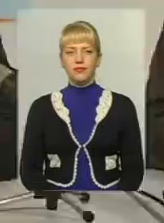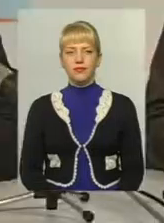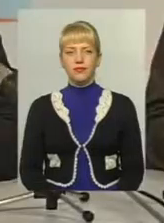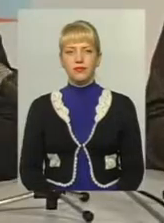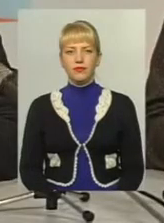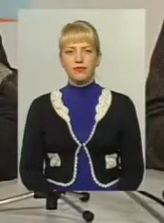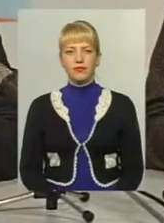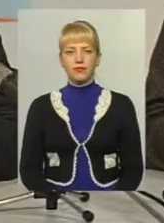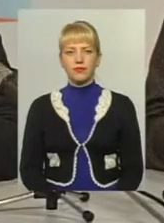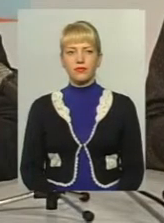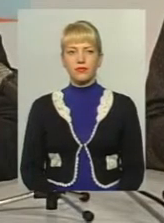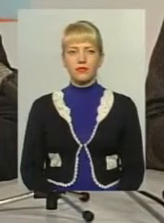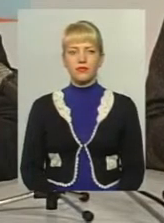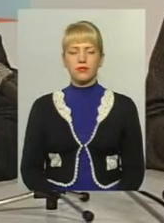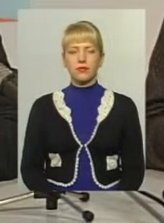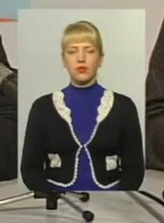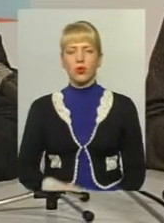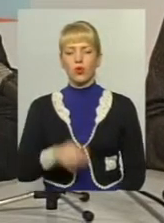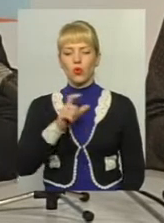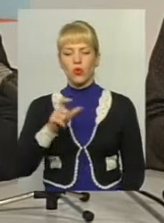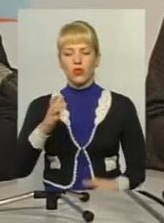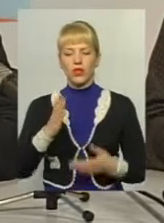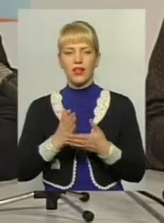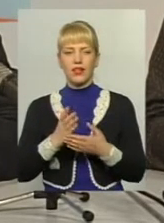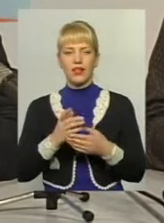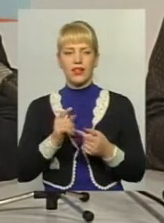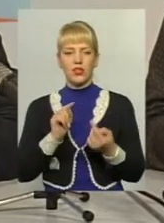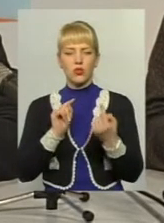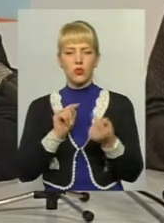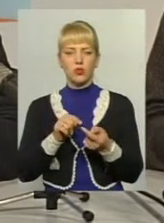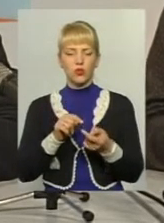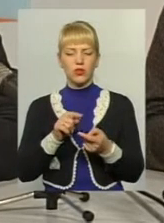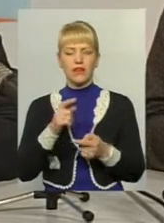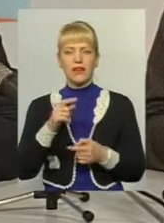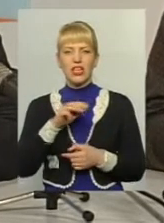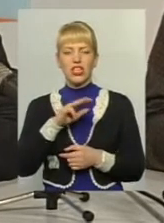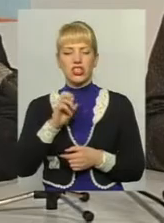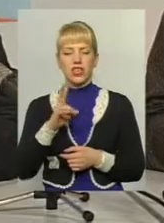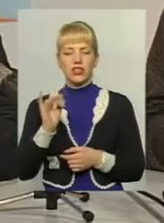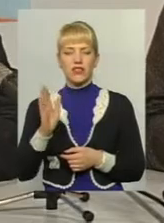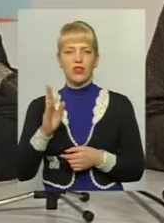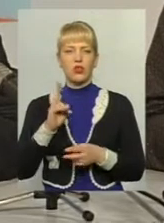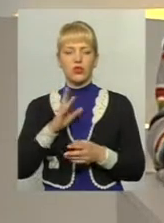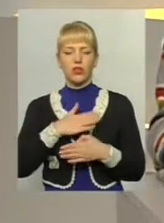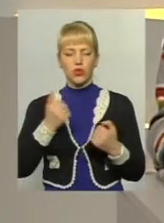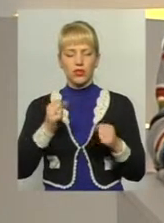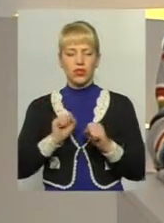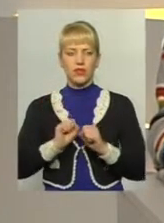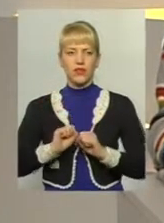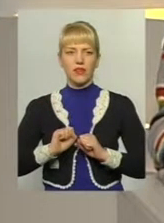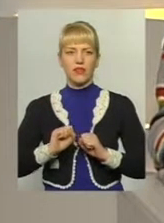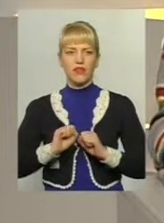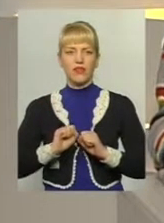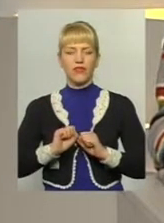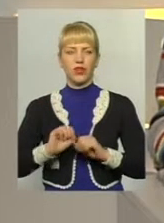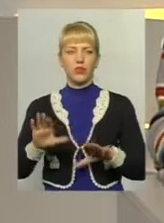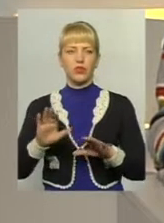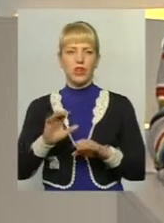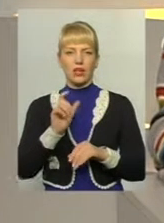взагалі ОСББ. Там, не хотять, ну, немає там тої чи іншої документації у ЖЕКа.